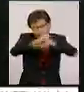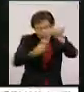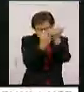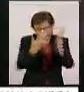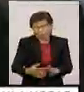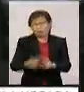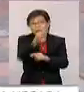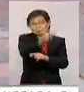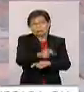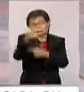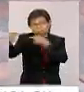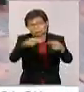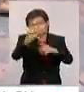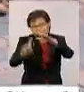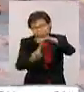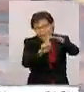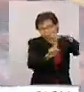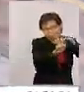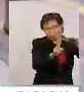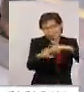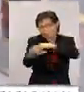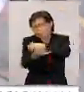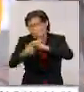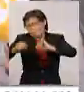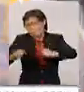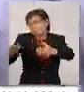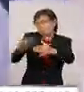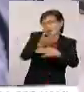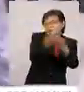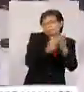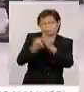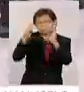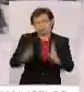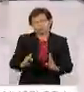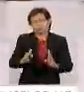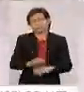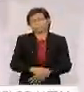calon bertanding agar tidak menimbulkan sebarang provokasi sehingga boleh menggugat perpaduan kaum.